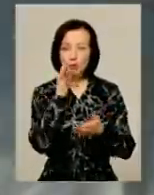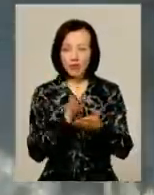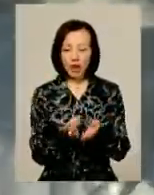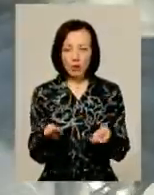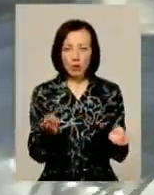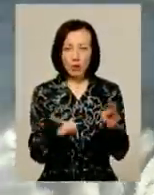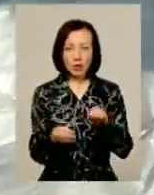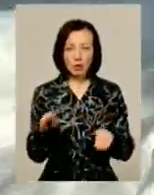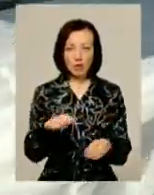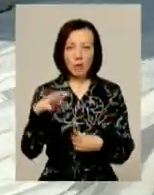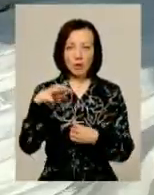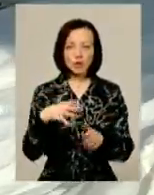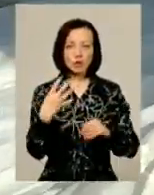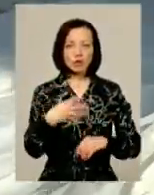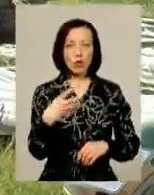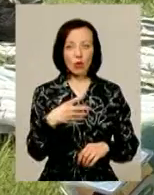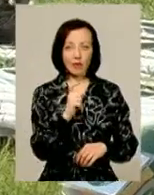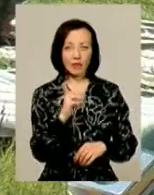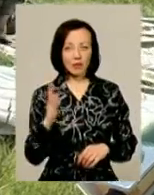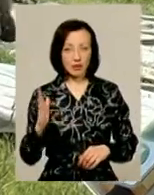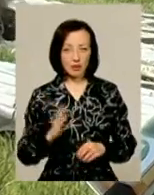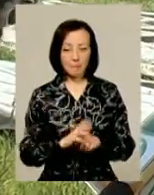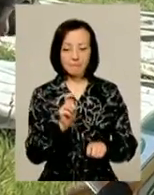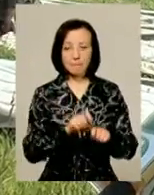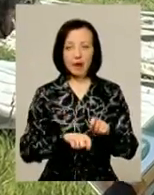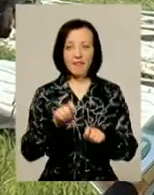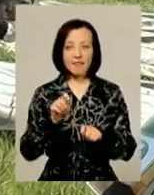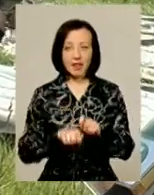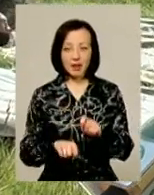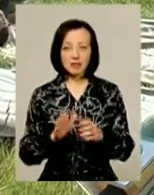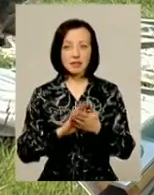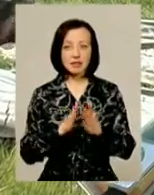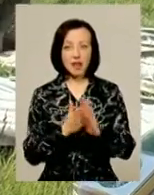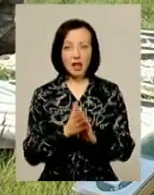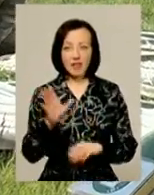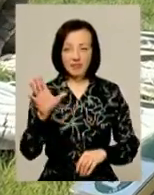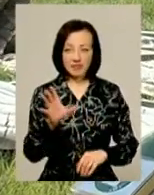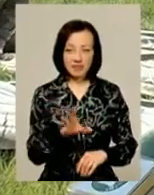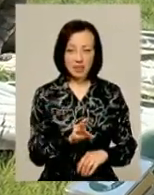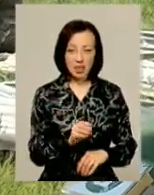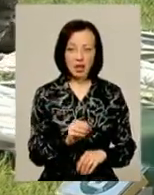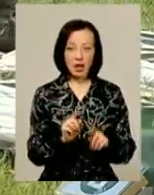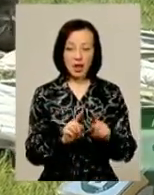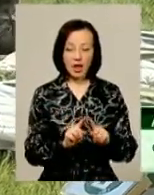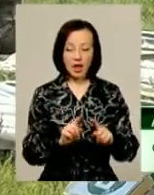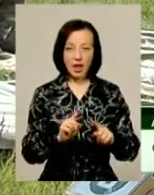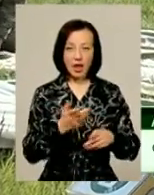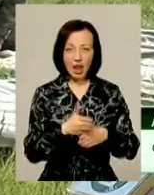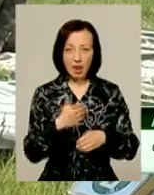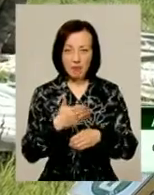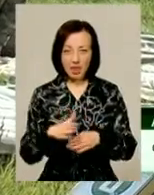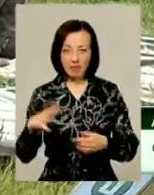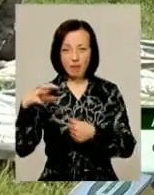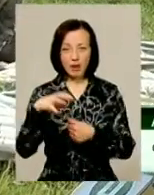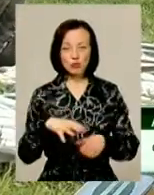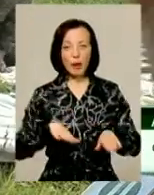укомплектовує парашут. Майже 40 хвилин. Перевірили, так сказати, состояние всіх. Всех элементов парашюта.